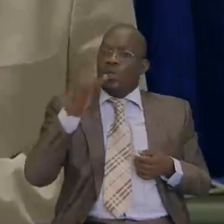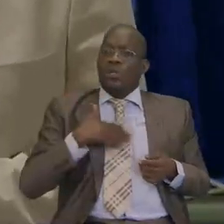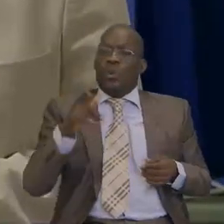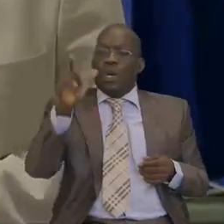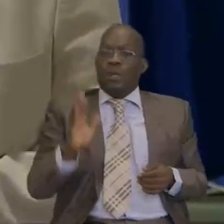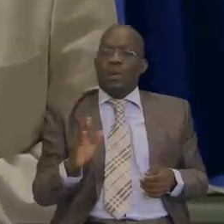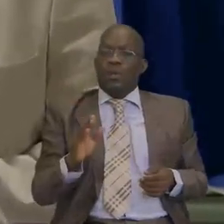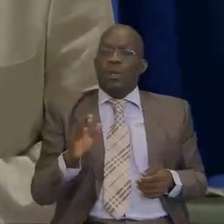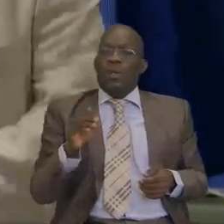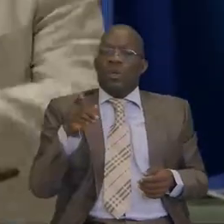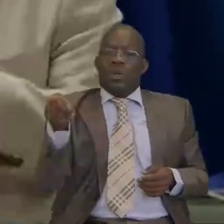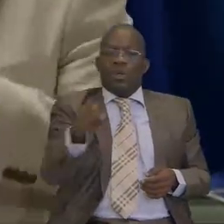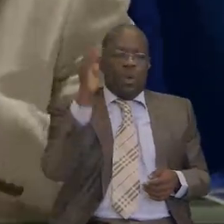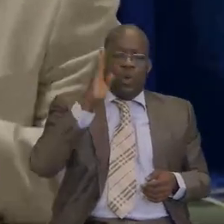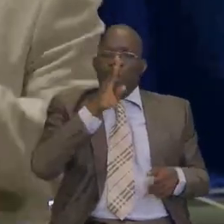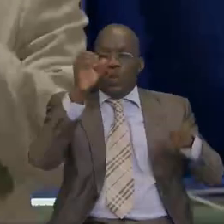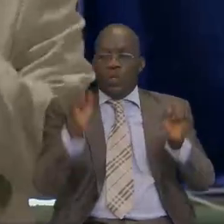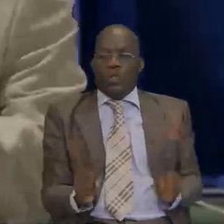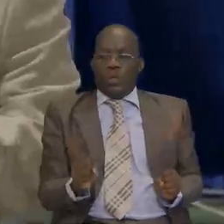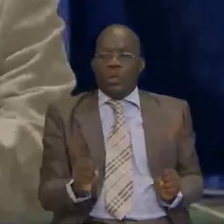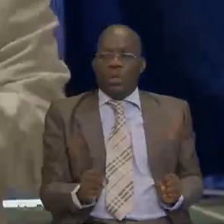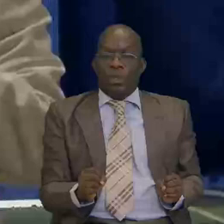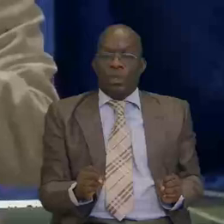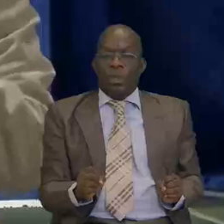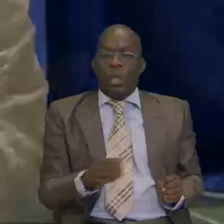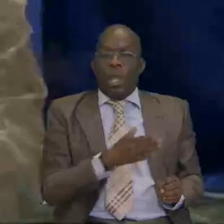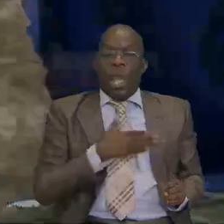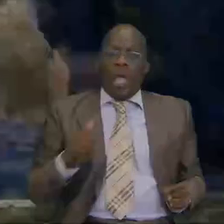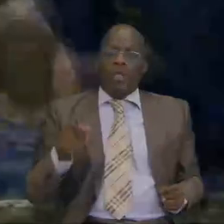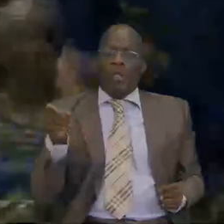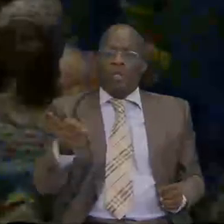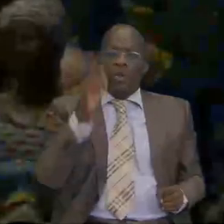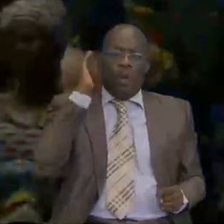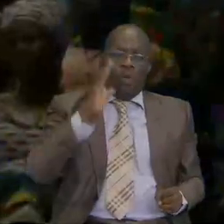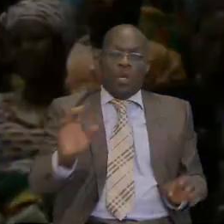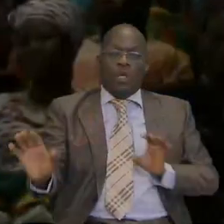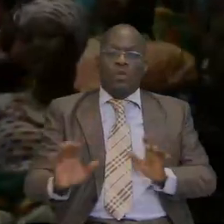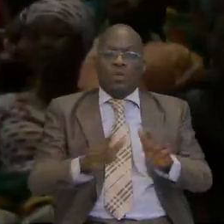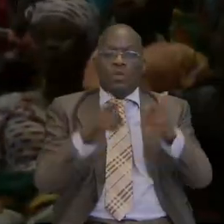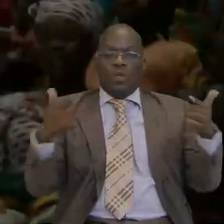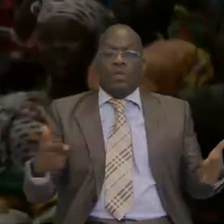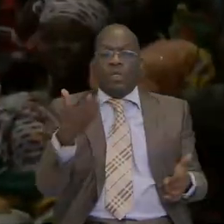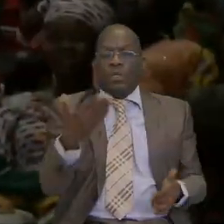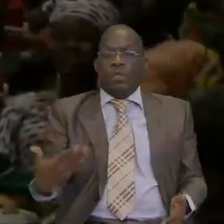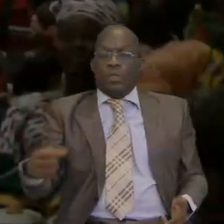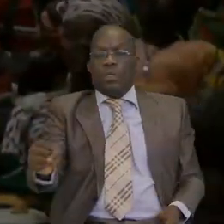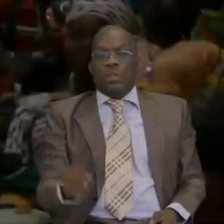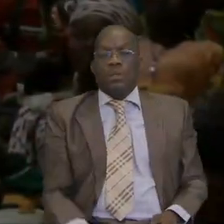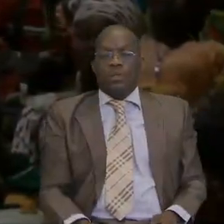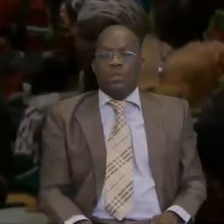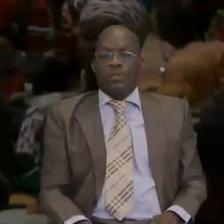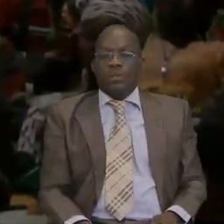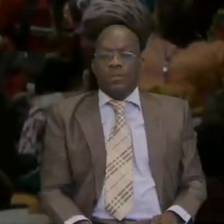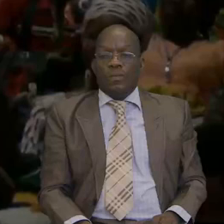Tu seras fort. Et tu feras des exploits.